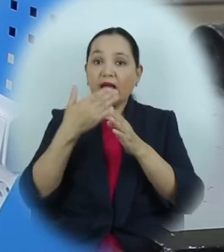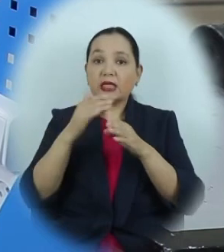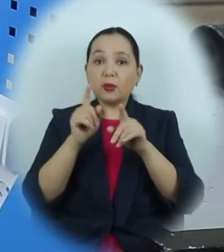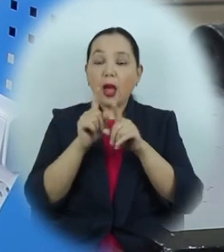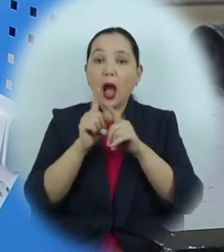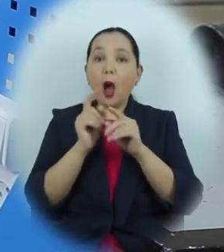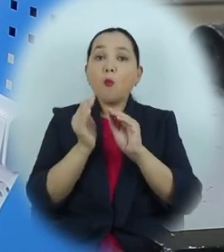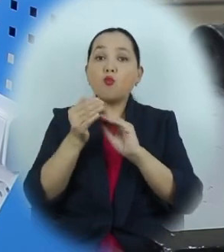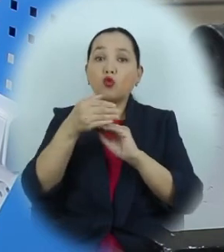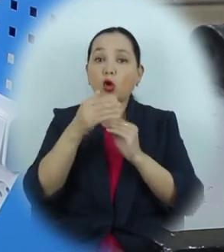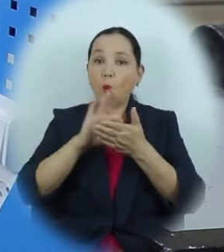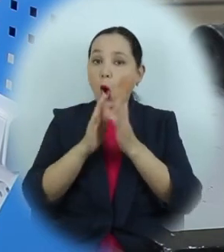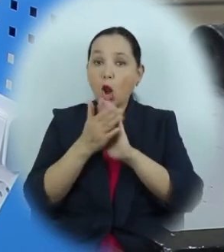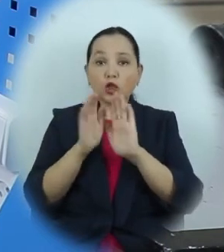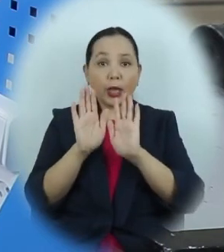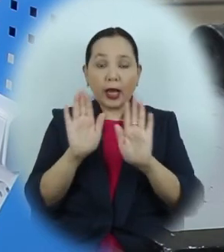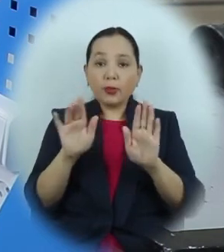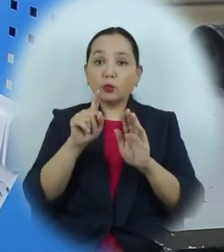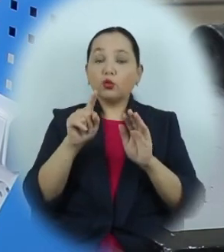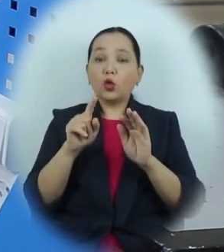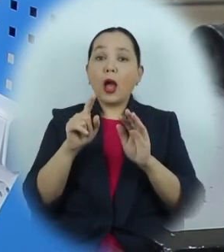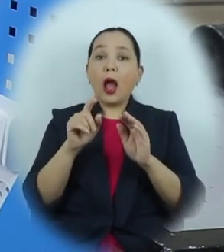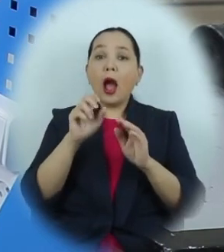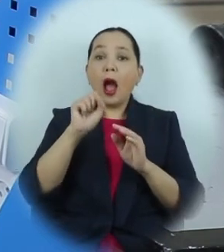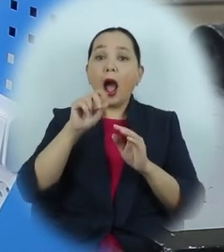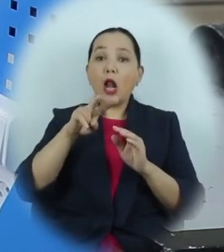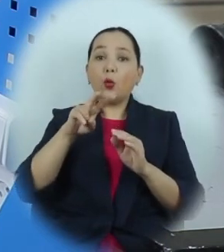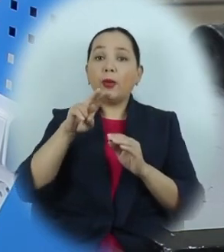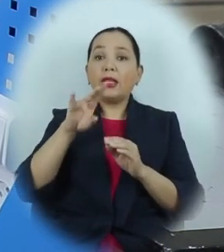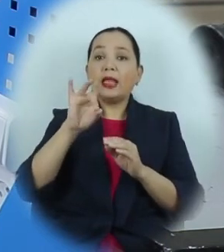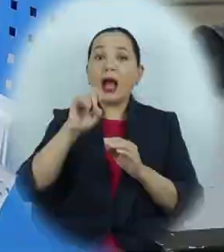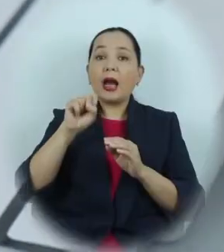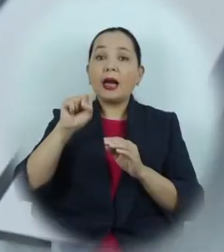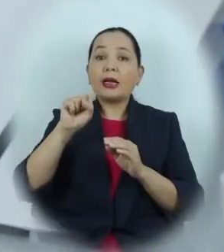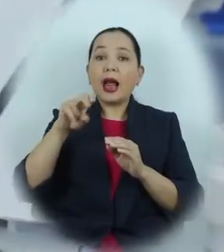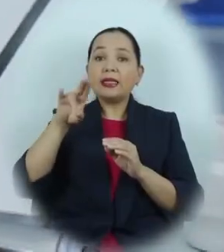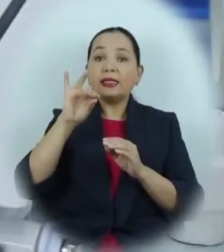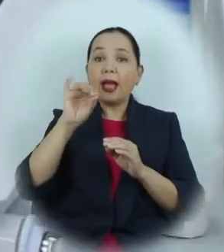Buni o'lchamga olib, alyumin radiatorimizga qo'yamiz.